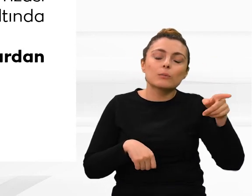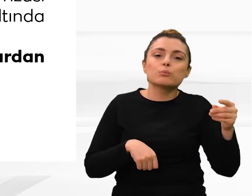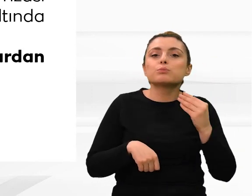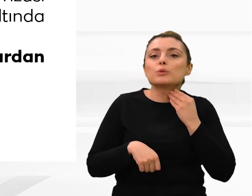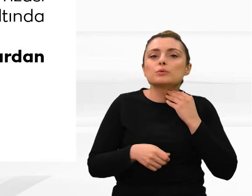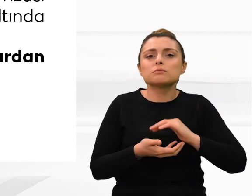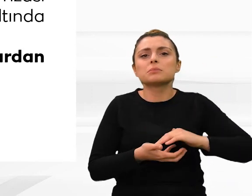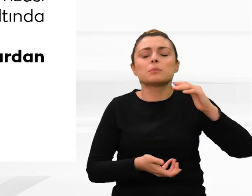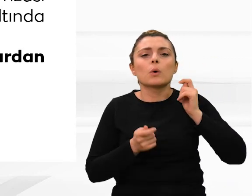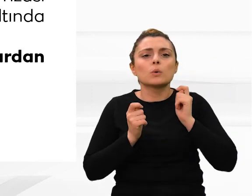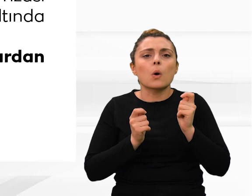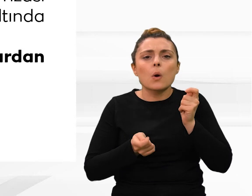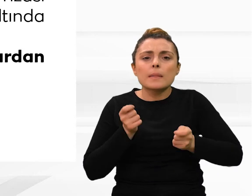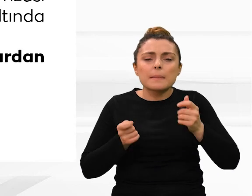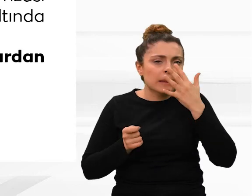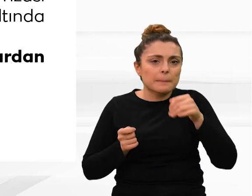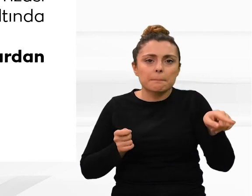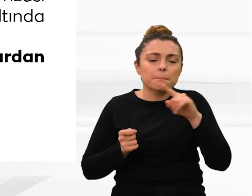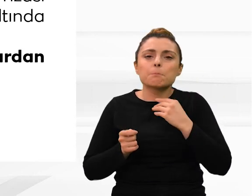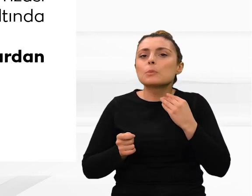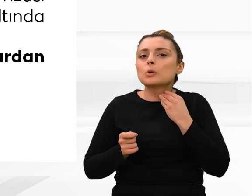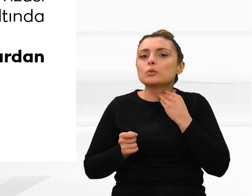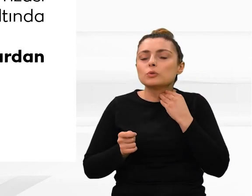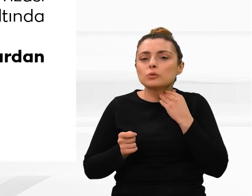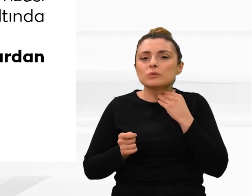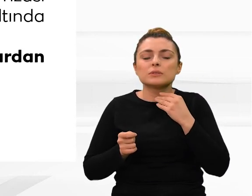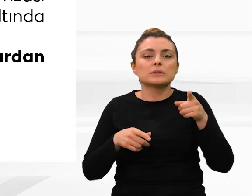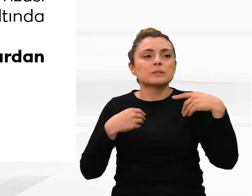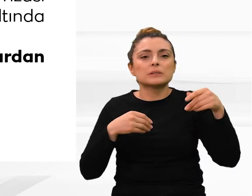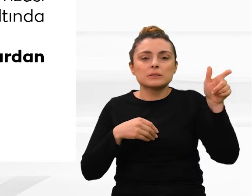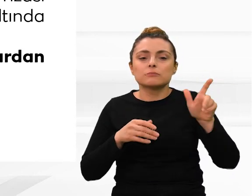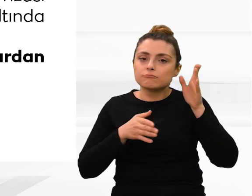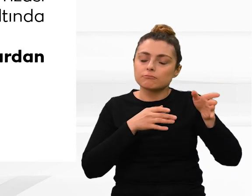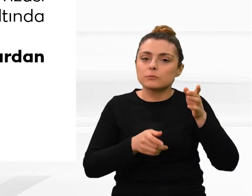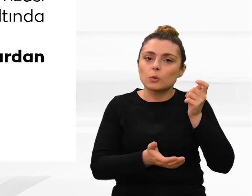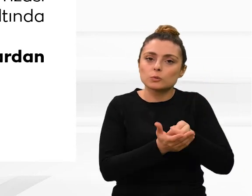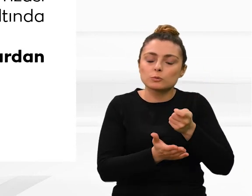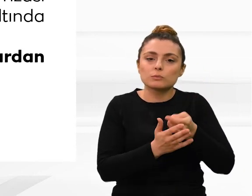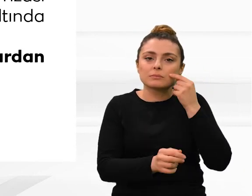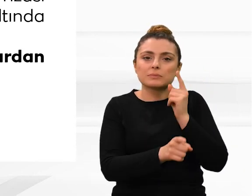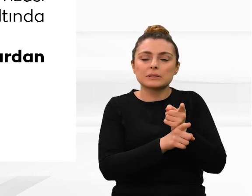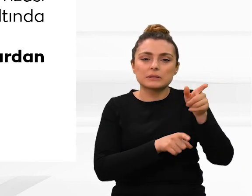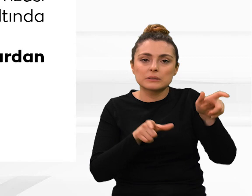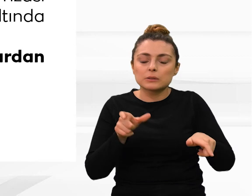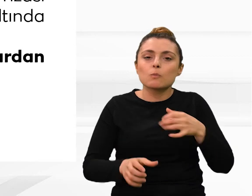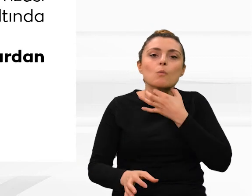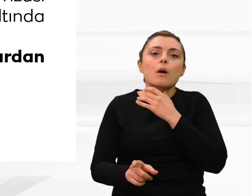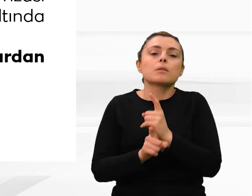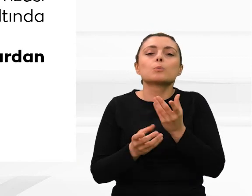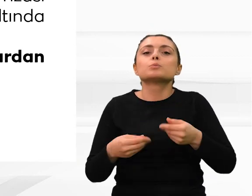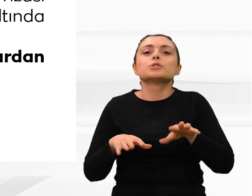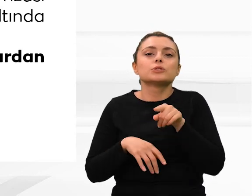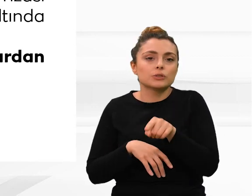borcu biriken ve ödeme zorluğu çeken kimselerin burcunu esnafa giderek ödüyorlar birebir o insanlarla bu muhattap